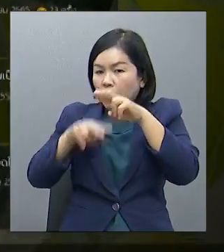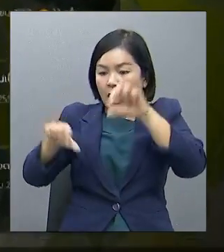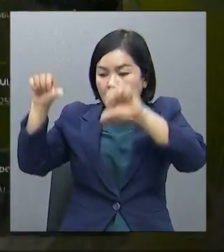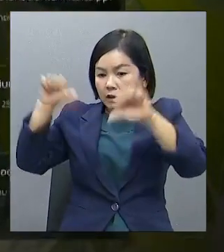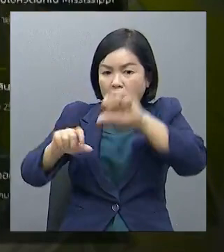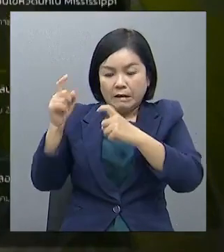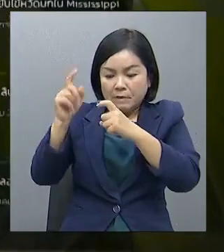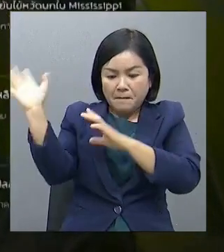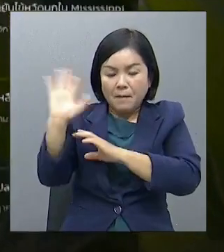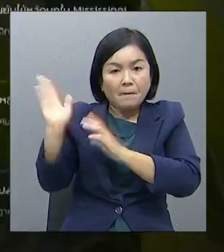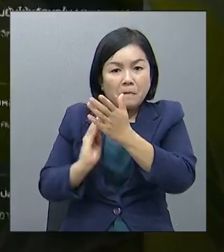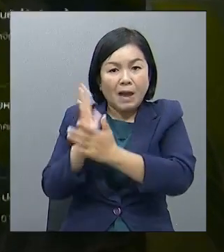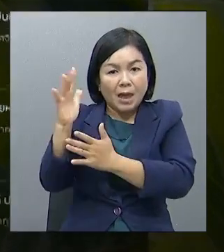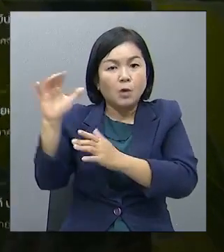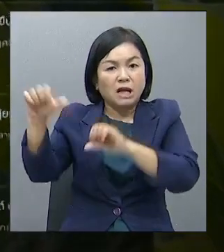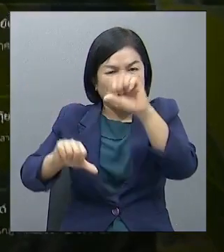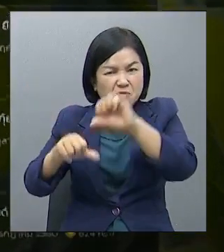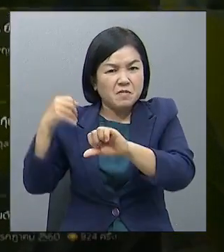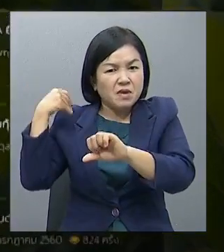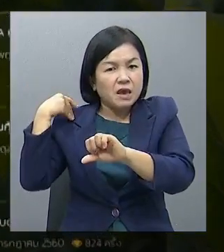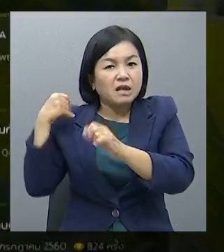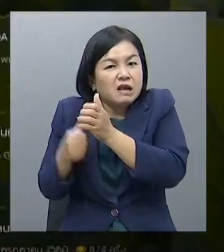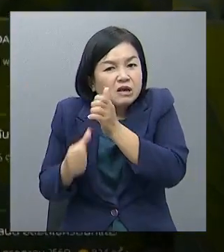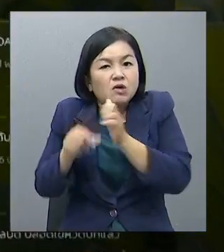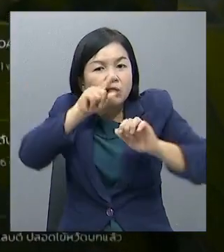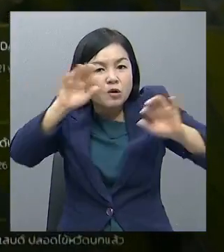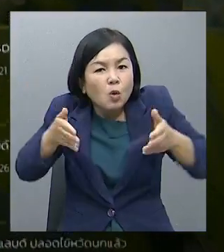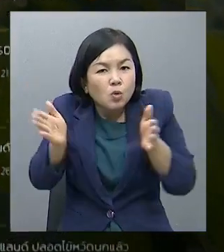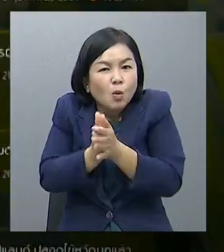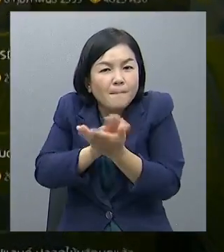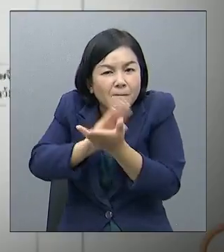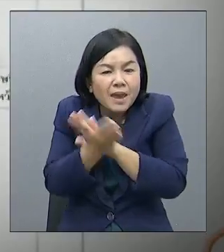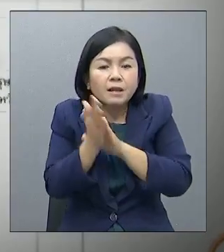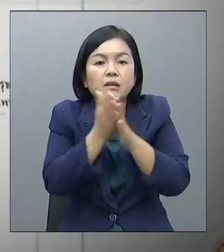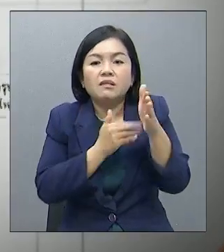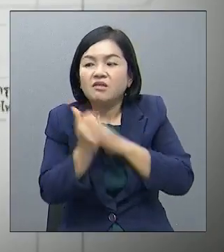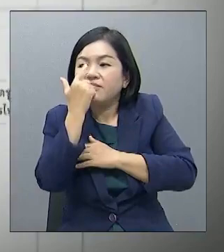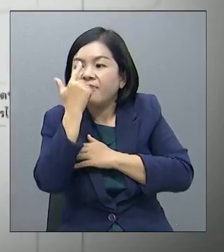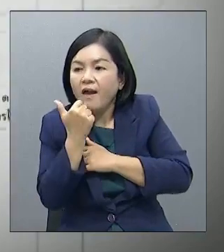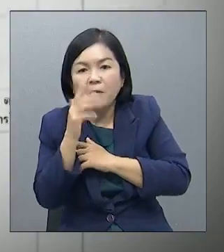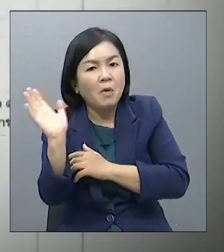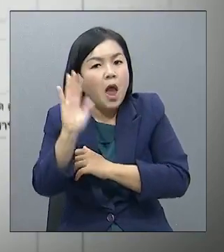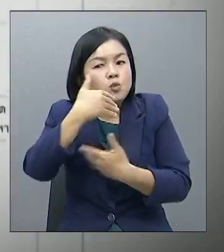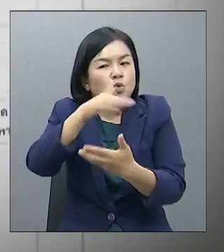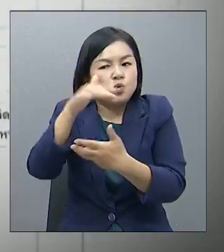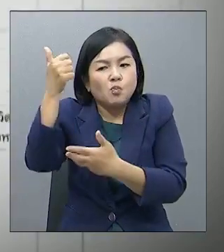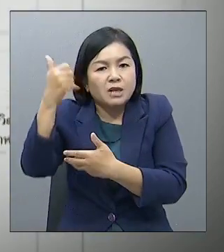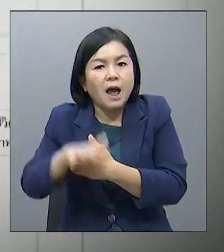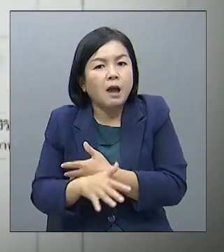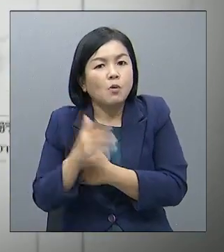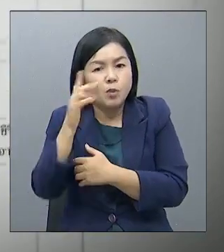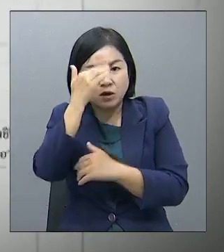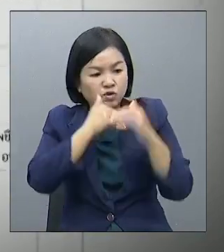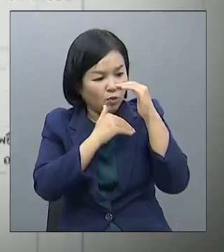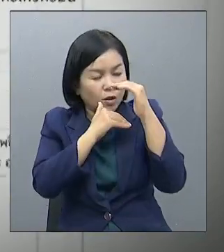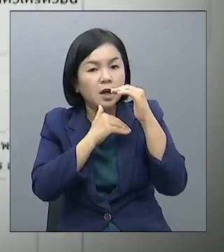พอมีไนเตรตไนไตรท์ที่มากเกินไปเนี่ยมันทำให้รังนกเป็นสีแดงแล้วมันไม่สามารถที่จะส่งออกได้เพราะว่าจีนเขากำหนดมาเลย